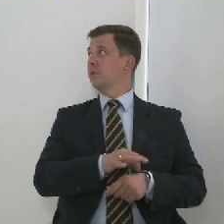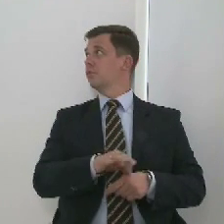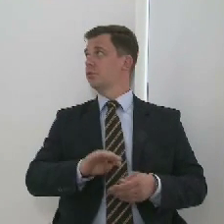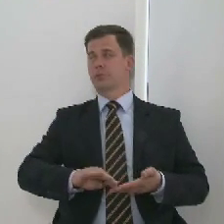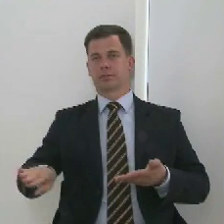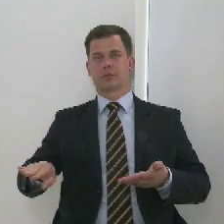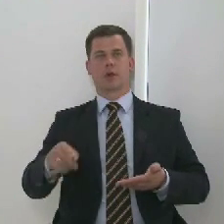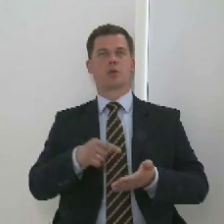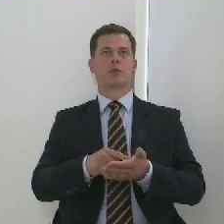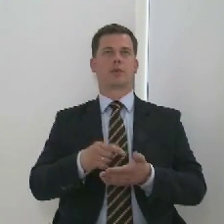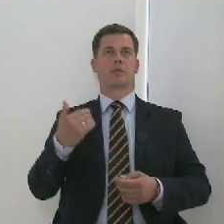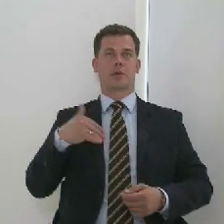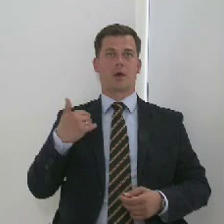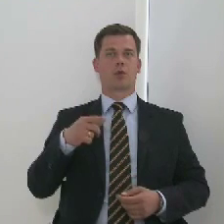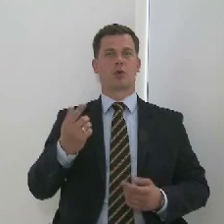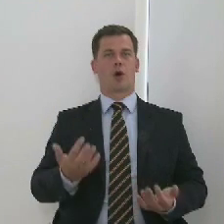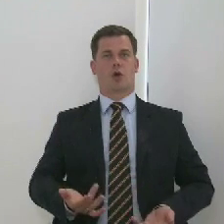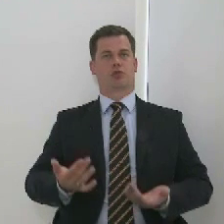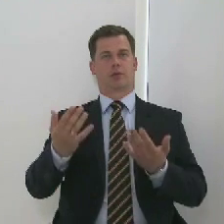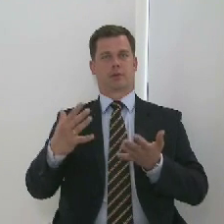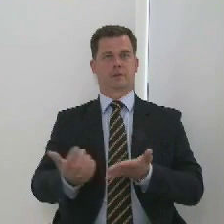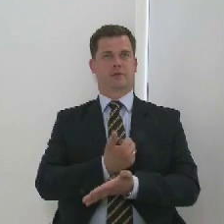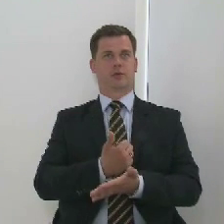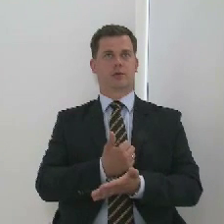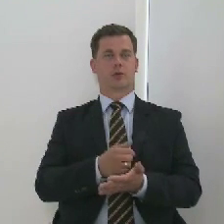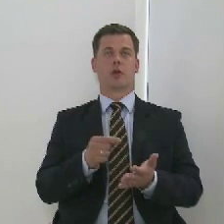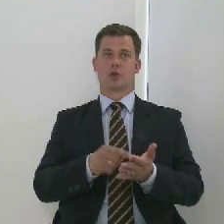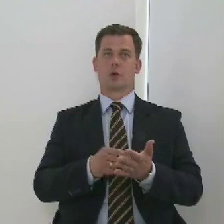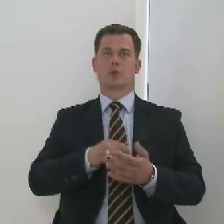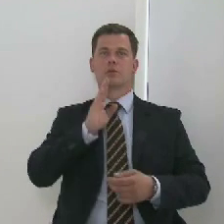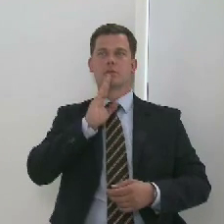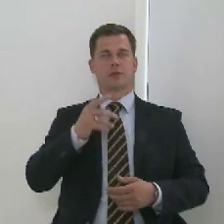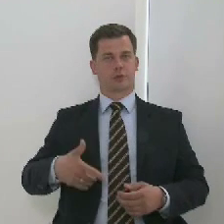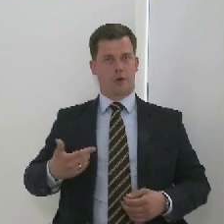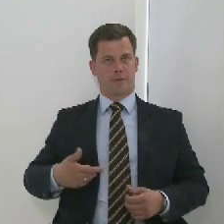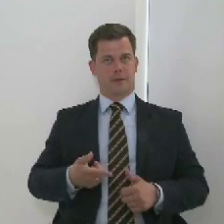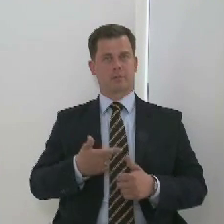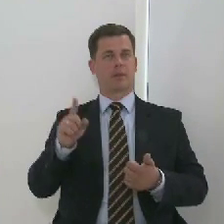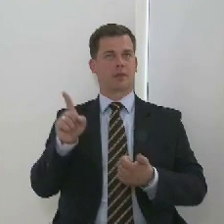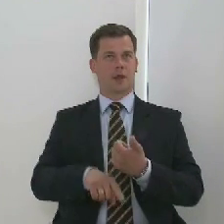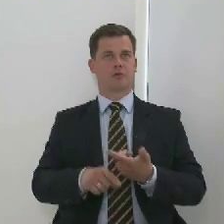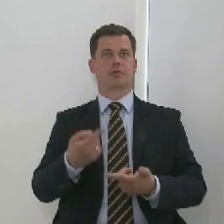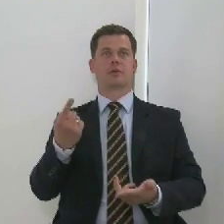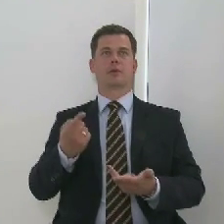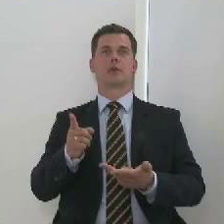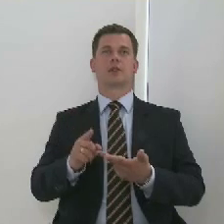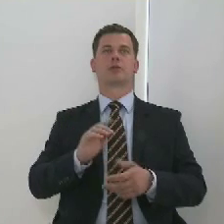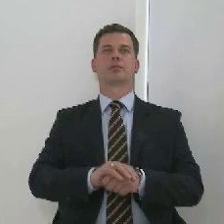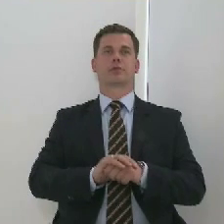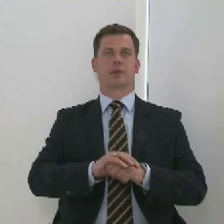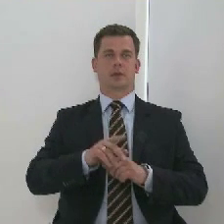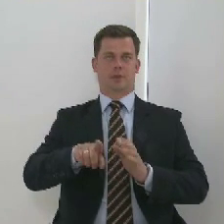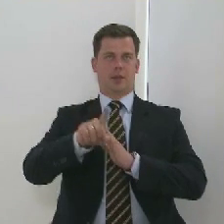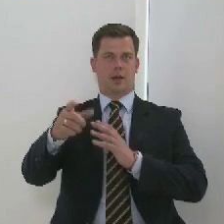miejsce wypełniają białka pochodzenia roślinnego, które są uznawane jako zdrowe, tanie oraz przede wszystkim przyjazne dla